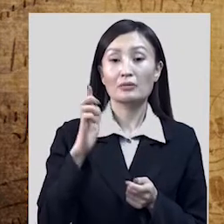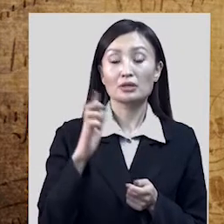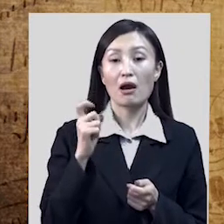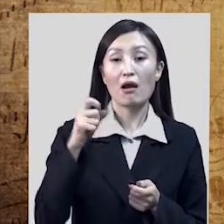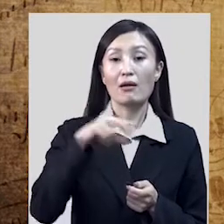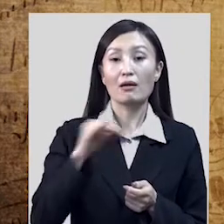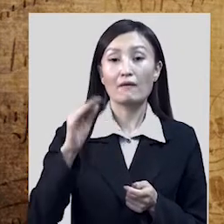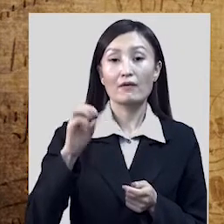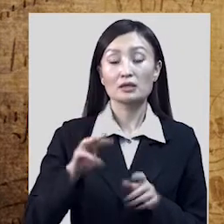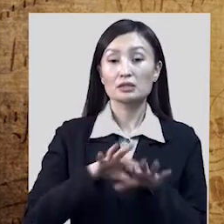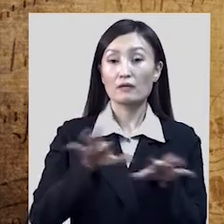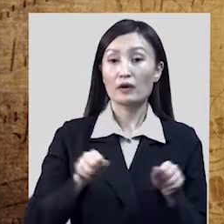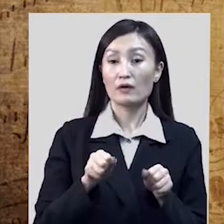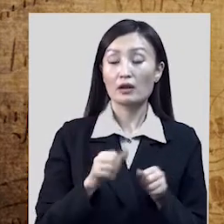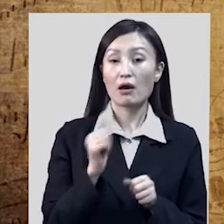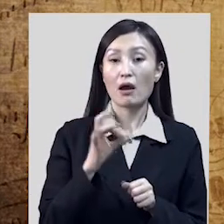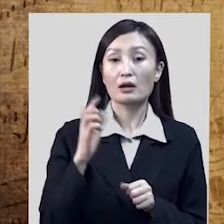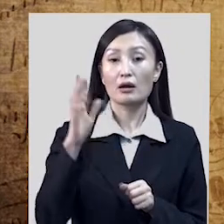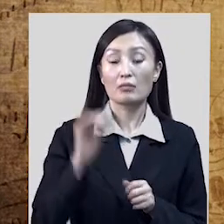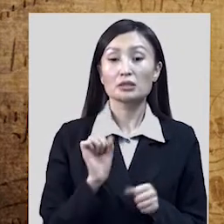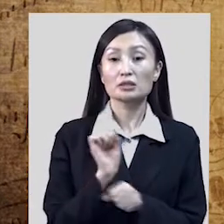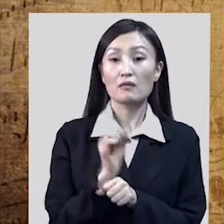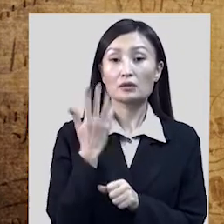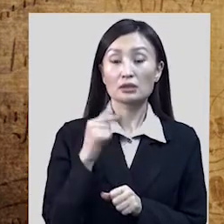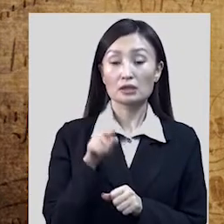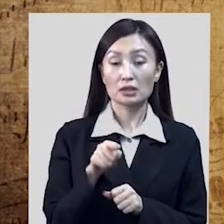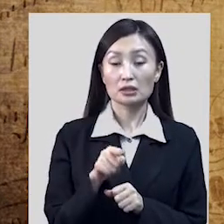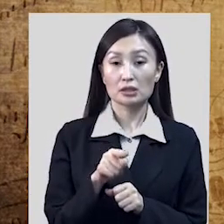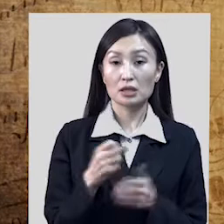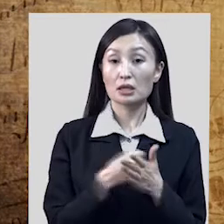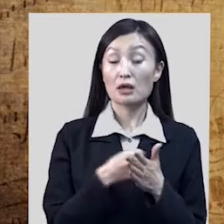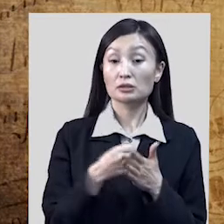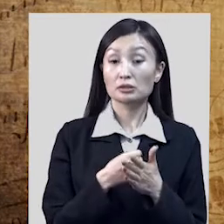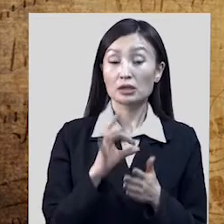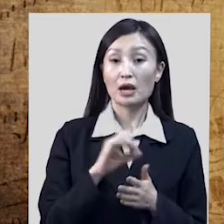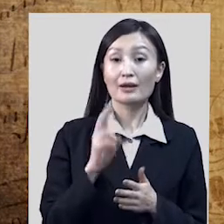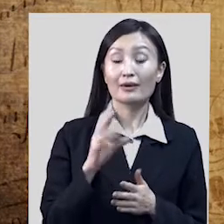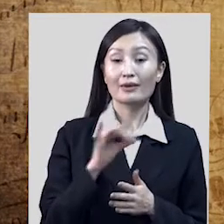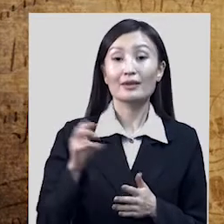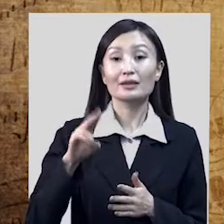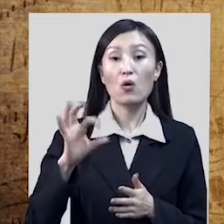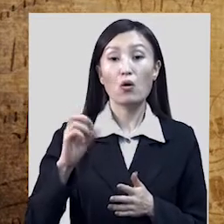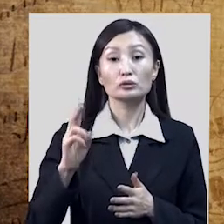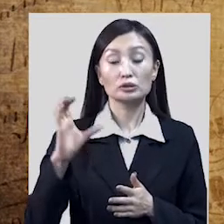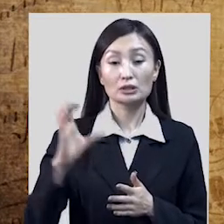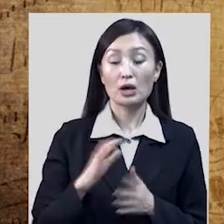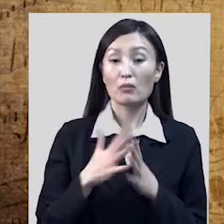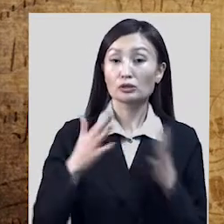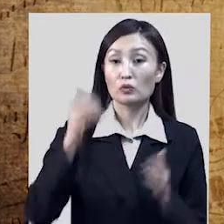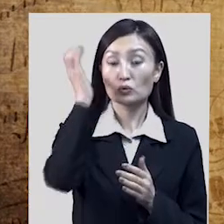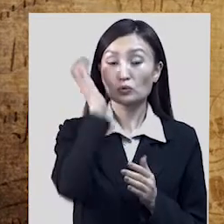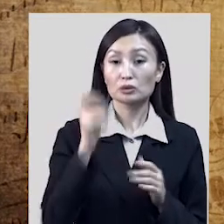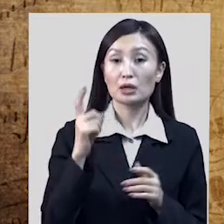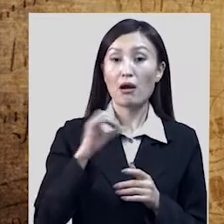завоевательная компания арабов остановилась когда они достигли достигли рек инд и abs большинство тюркских